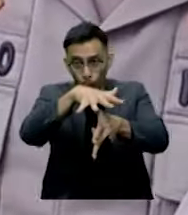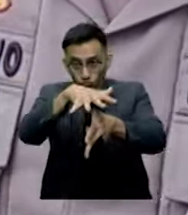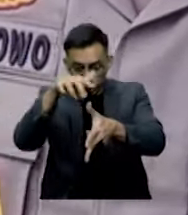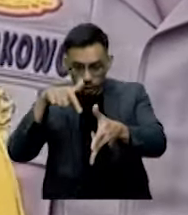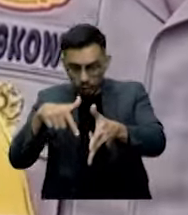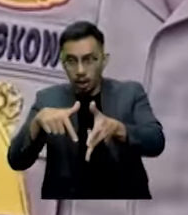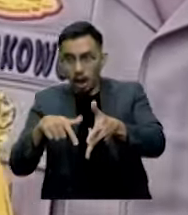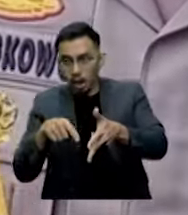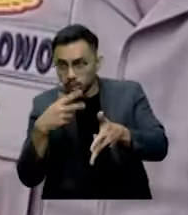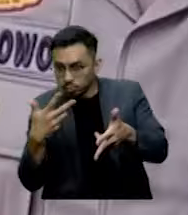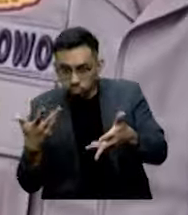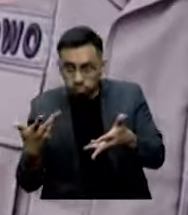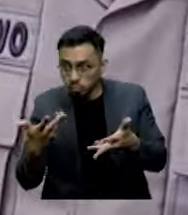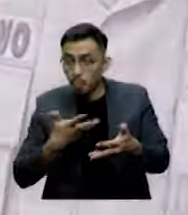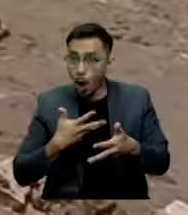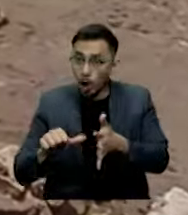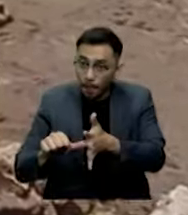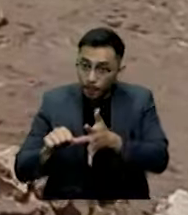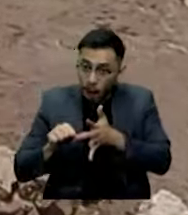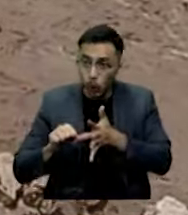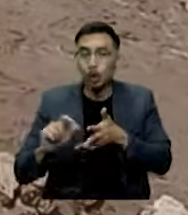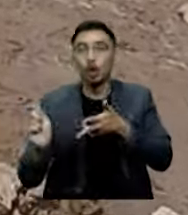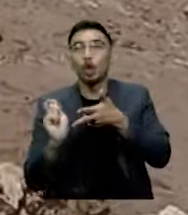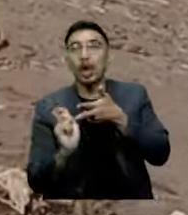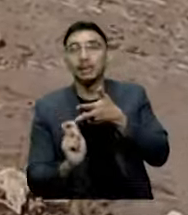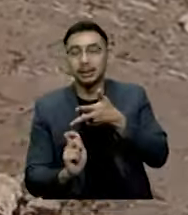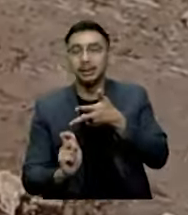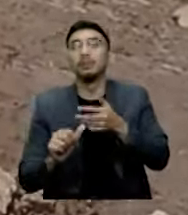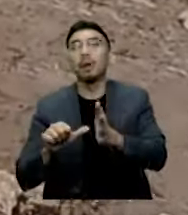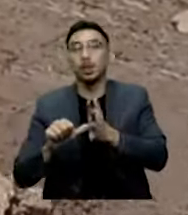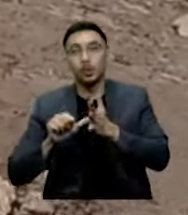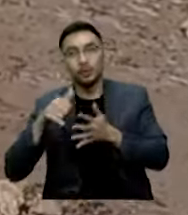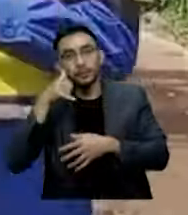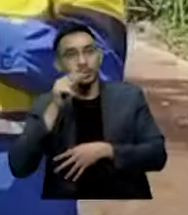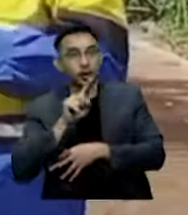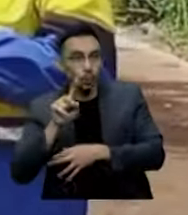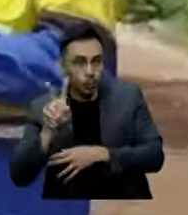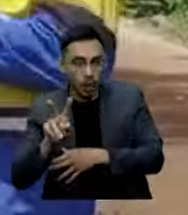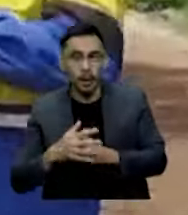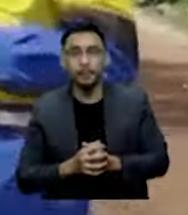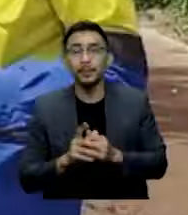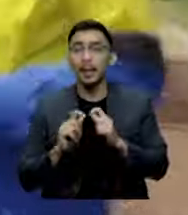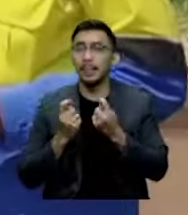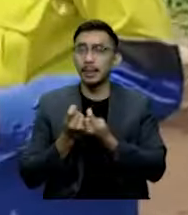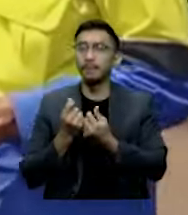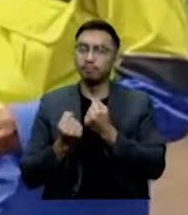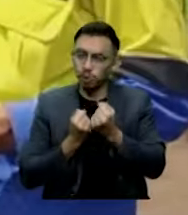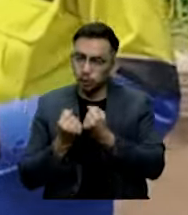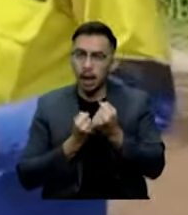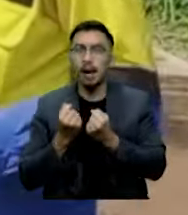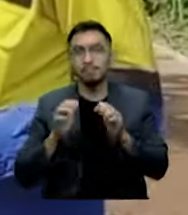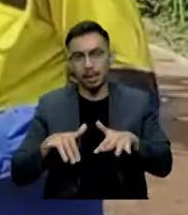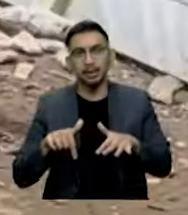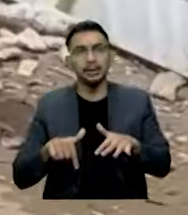ingin dievakuasi agar menghubungi 110. Hingga saat ini petugas masih berupaya melakukan perbaikan tanggul Cigede yang jebol akibat